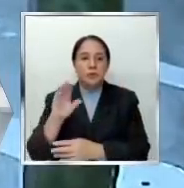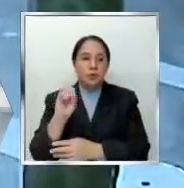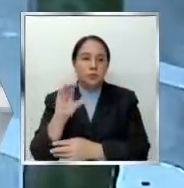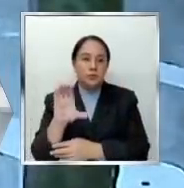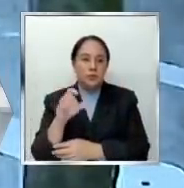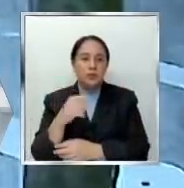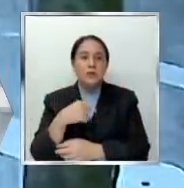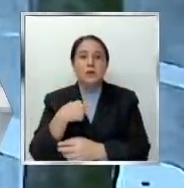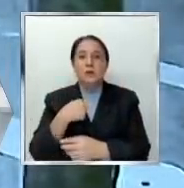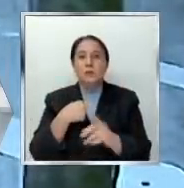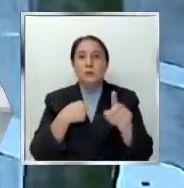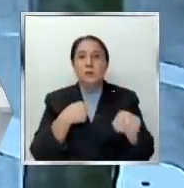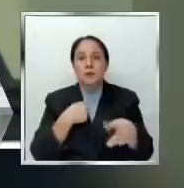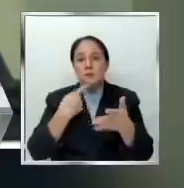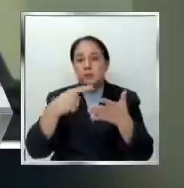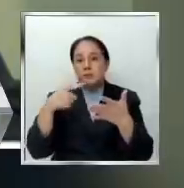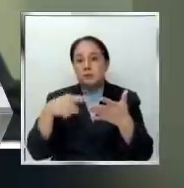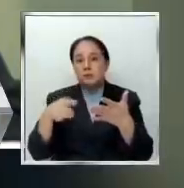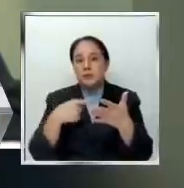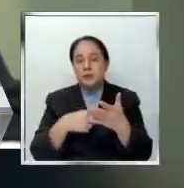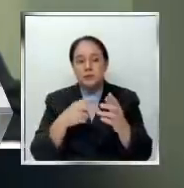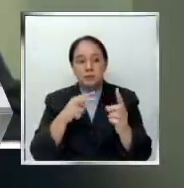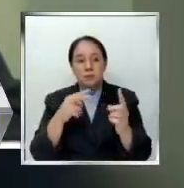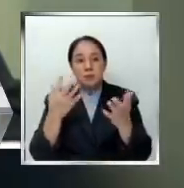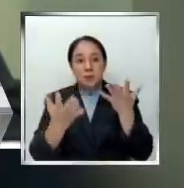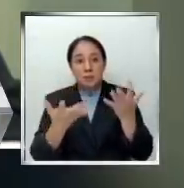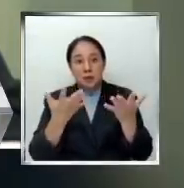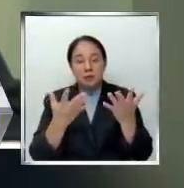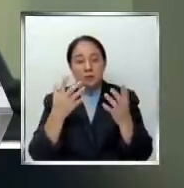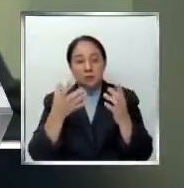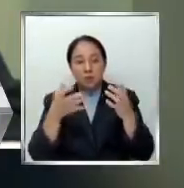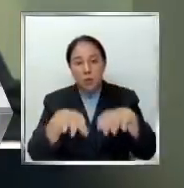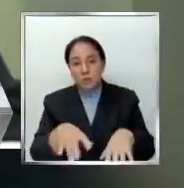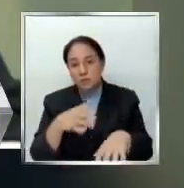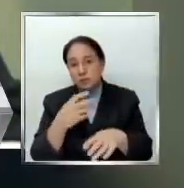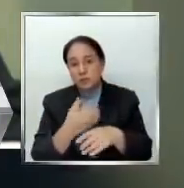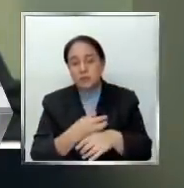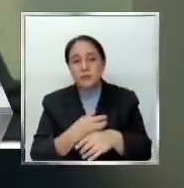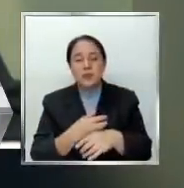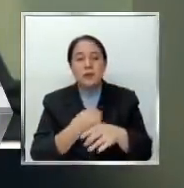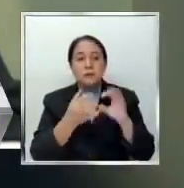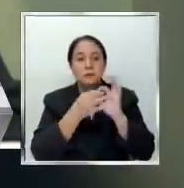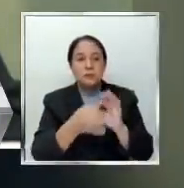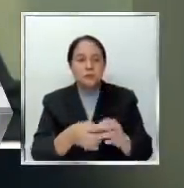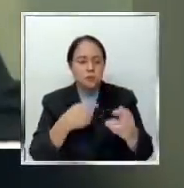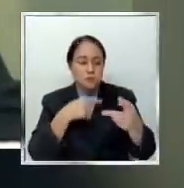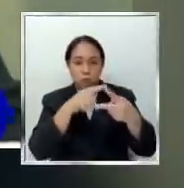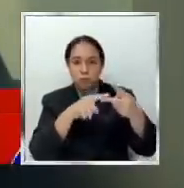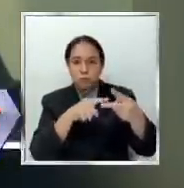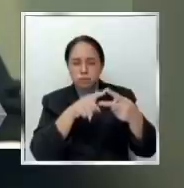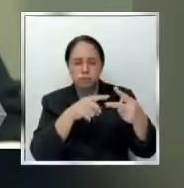mga iniimbestigahan nilang angulo. Basing on the targets that has been